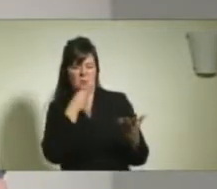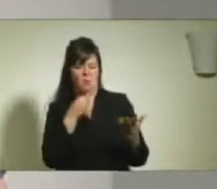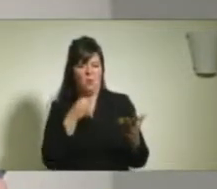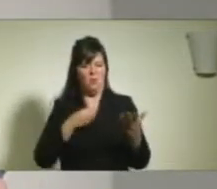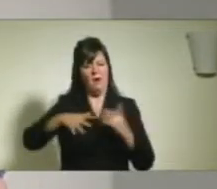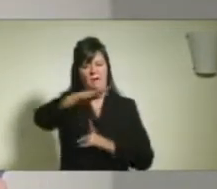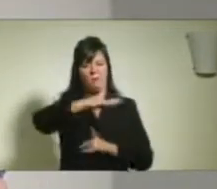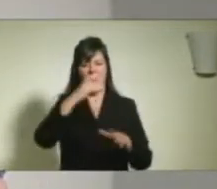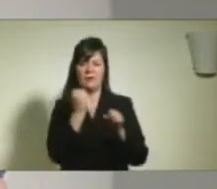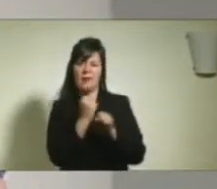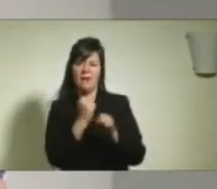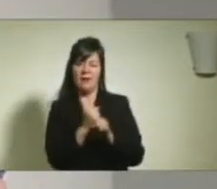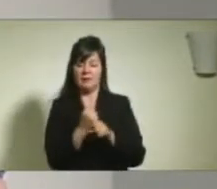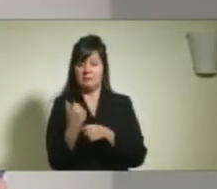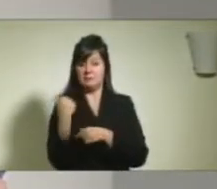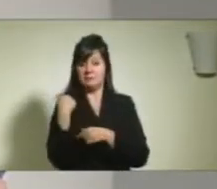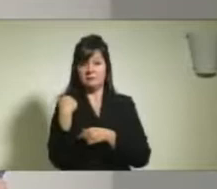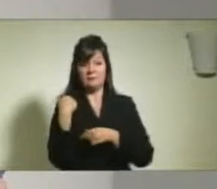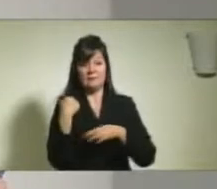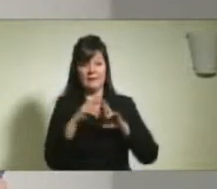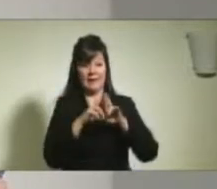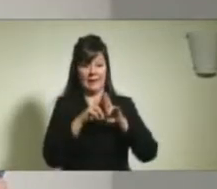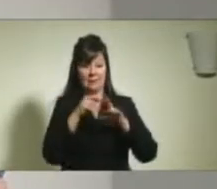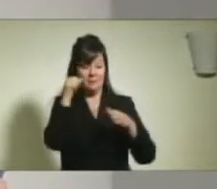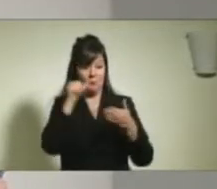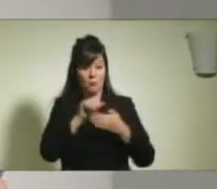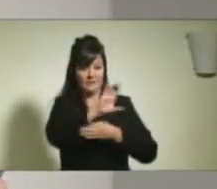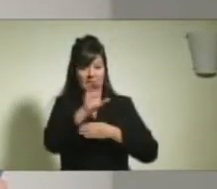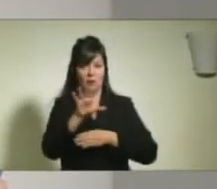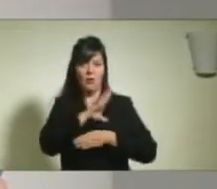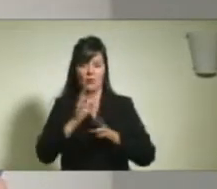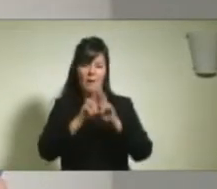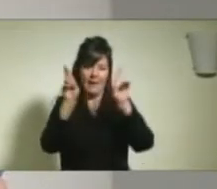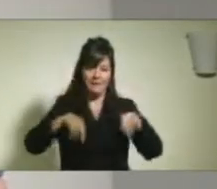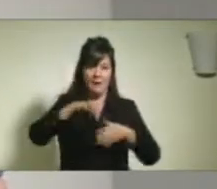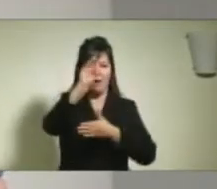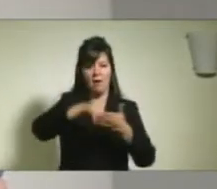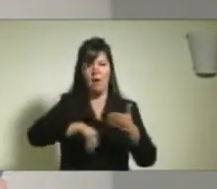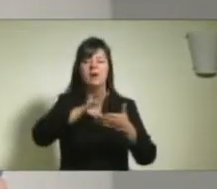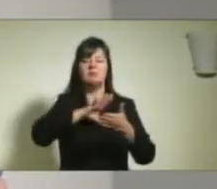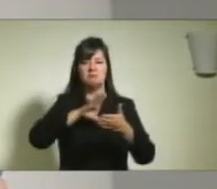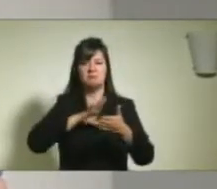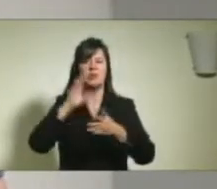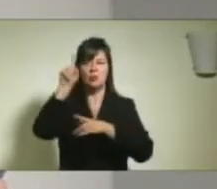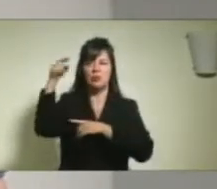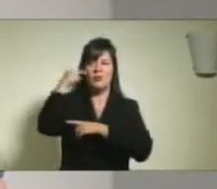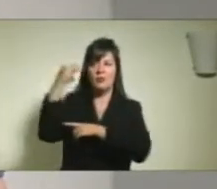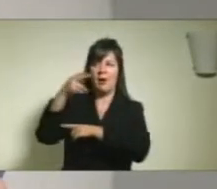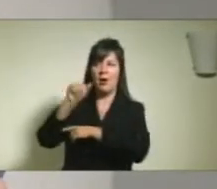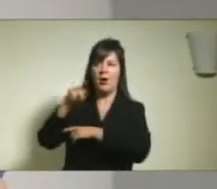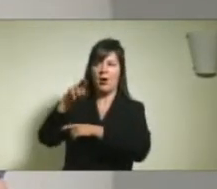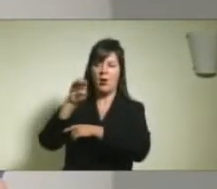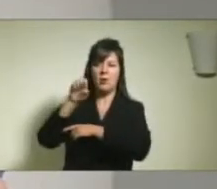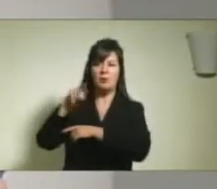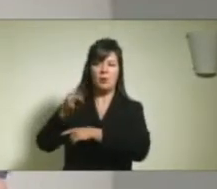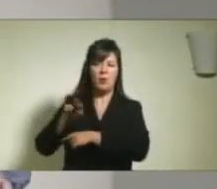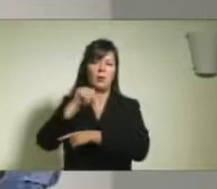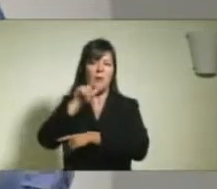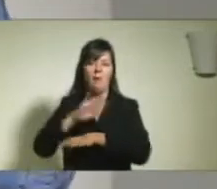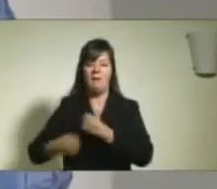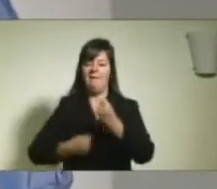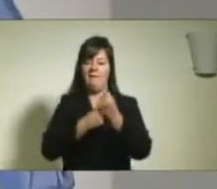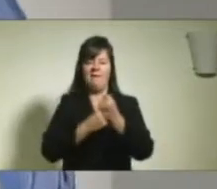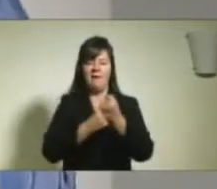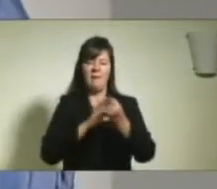rapport a été préparé par Post Canada. Ça a été pas mal caviardé par le gouvernement Harper, mais ce rapport indique